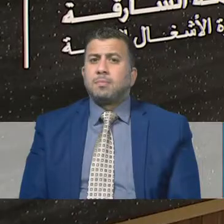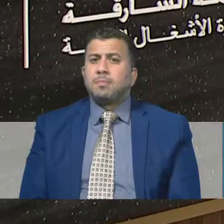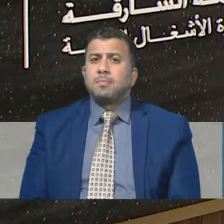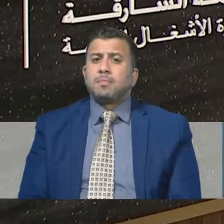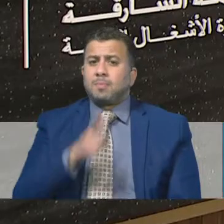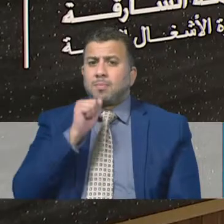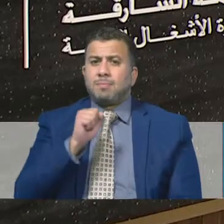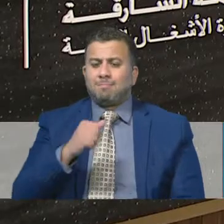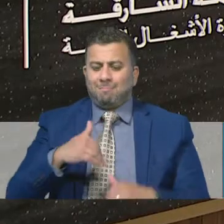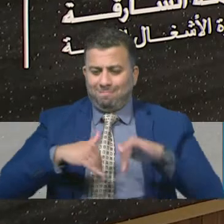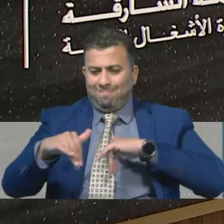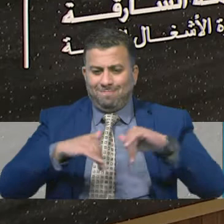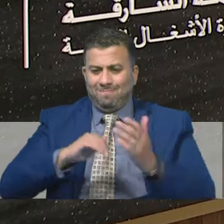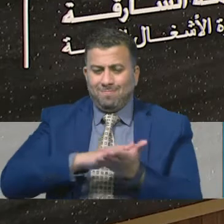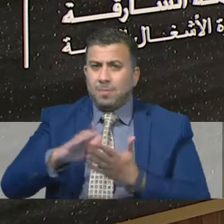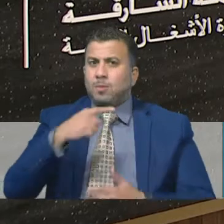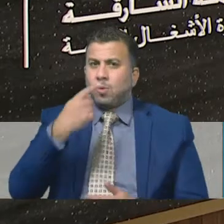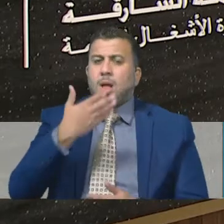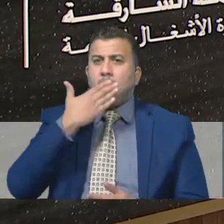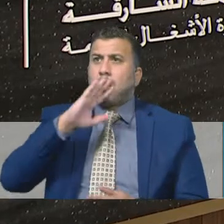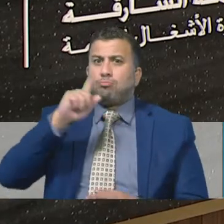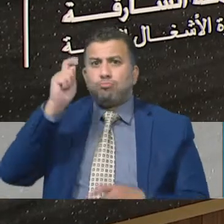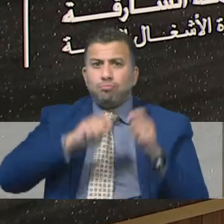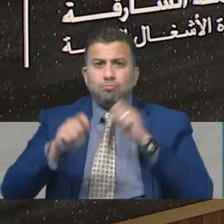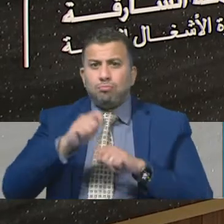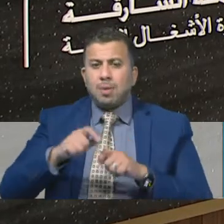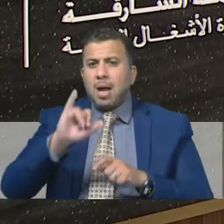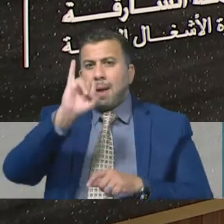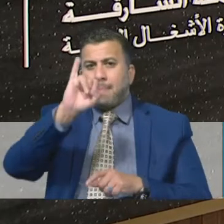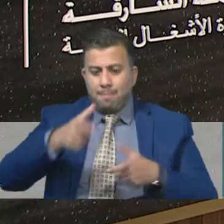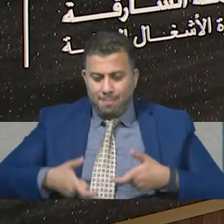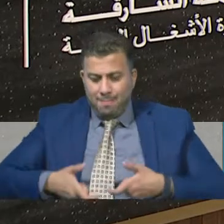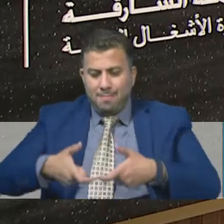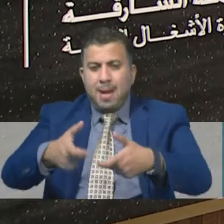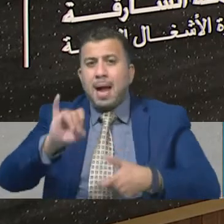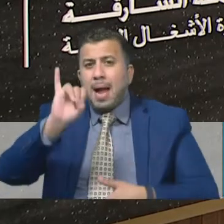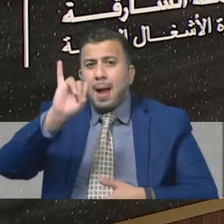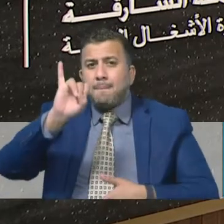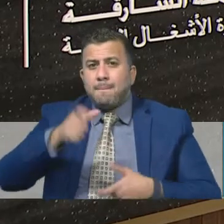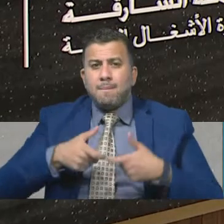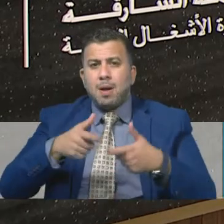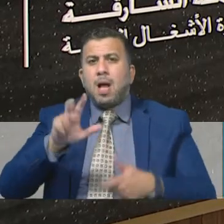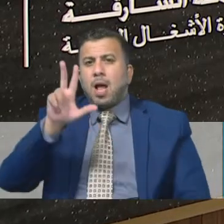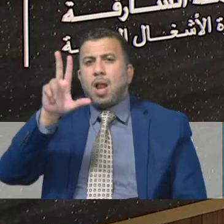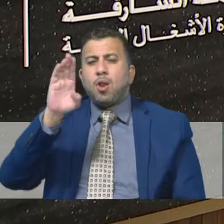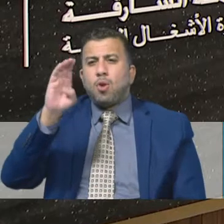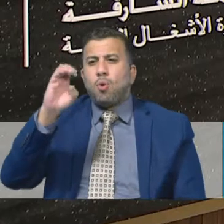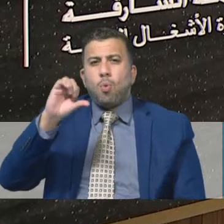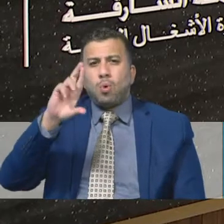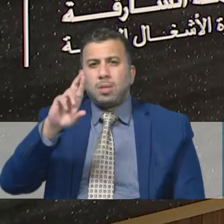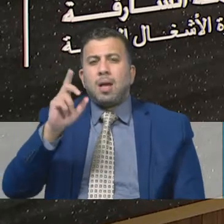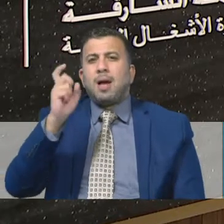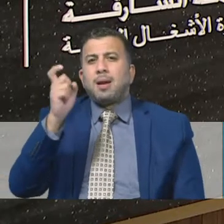في قطاع البنية التحتية تم الانتهاء ولله الحمد من تنفيذ شبكة الصرف الصحي في منطقة الجوز والرمثة، واللي